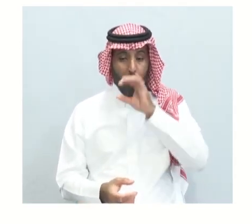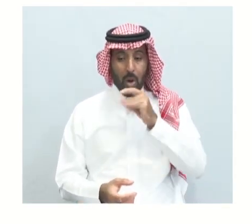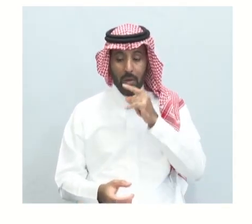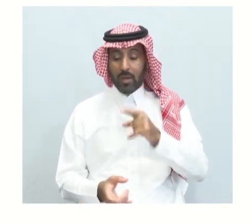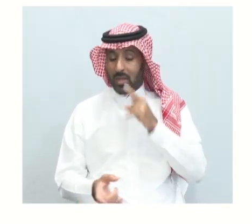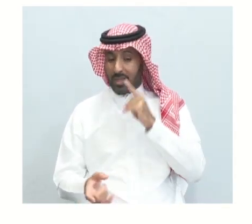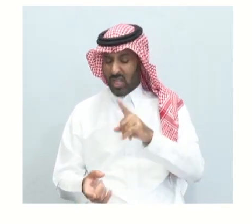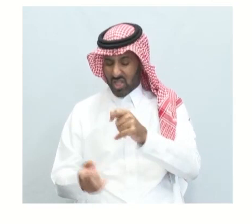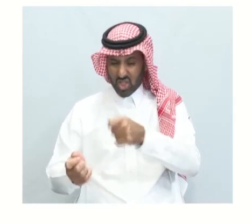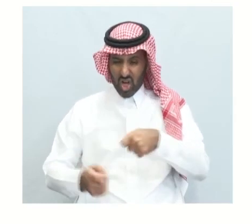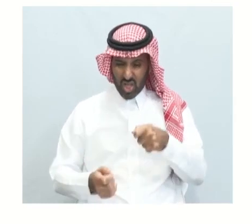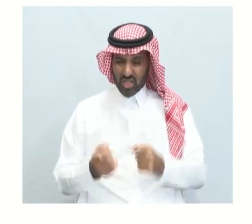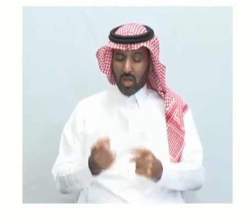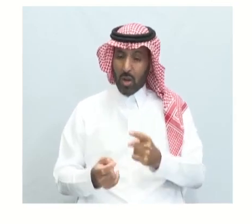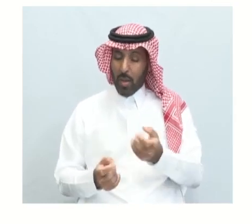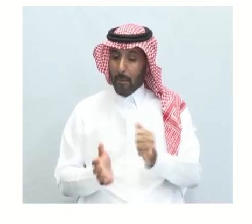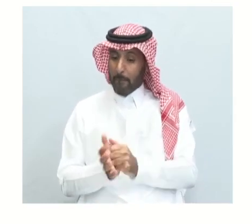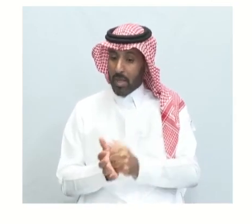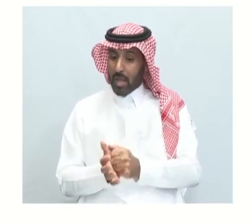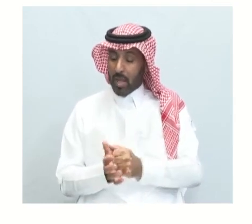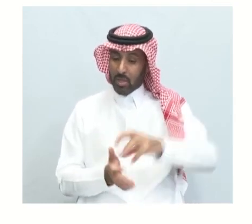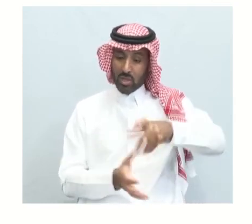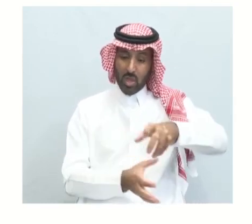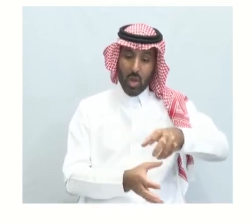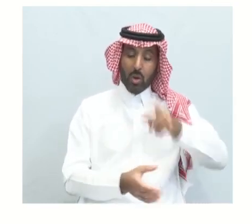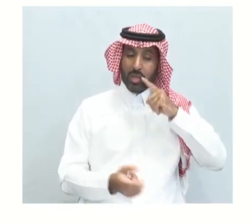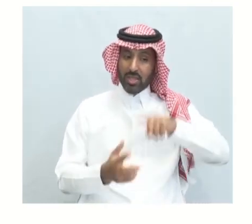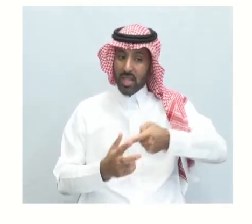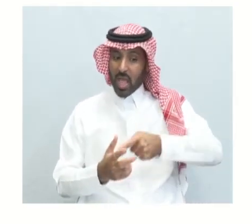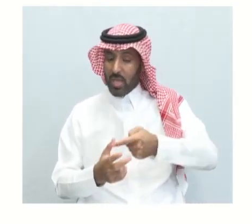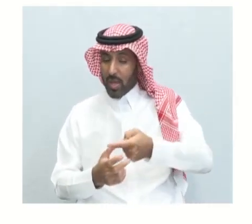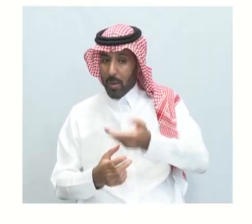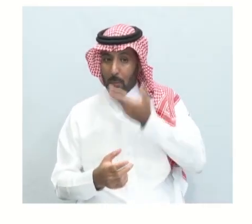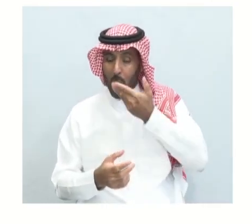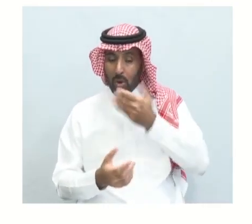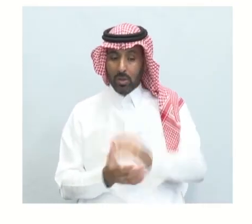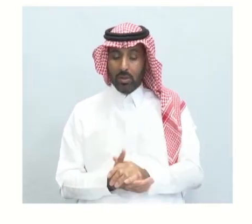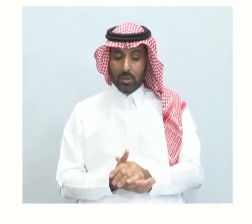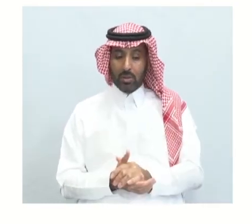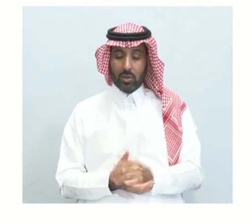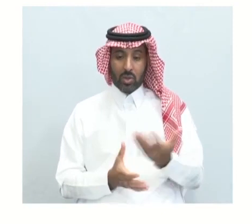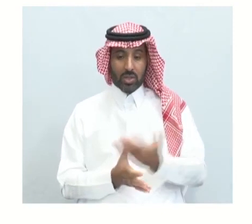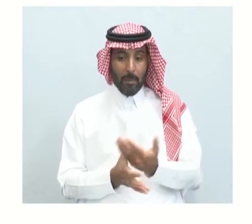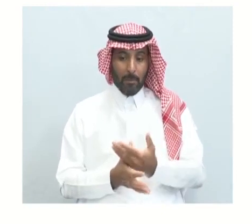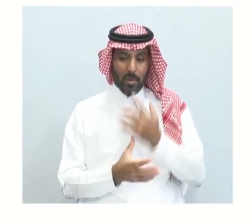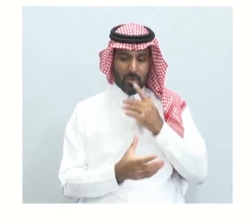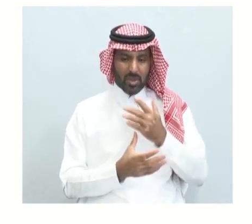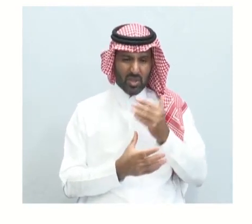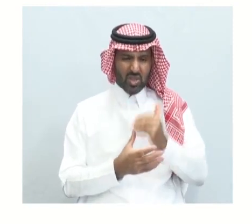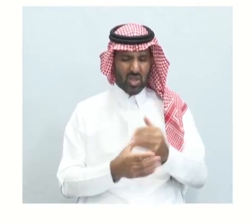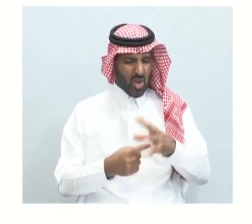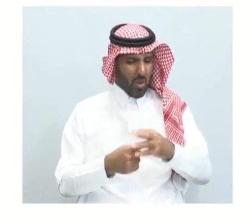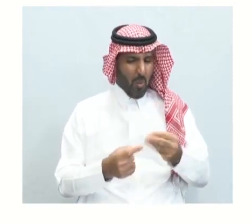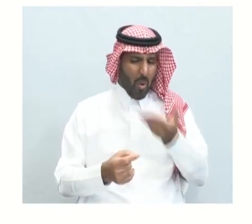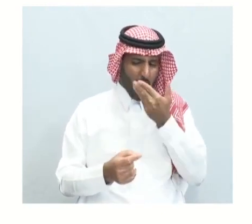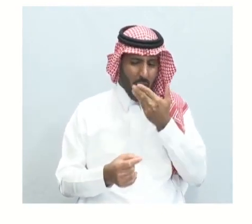الزراعيه والمنزليه والصناعيه حيث يؤدي الى هبوط مستوى المياه العذبه